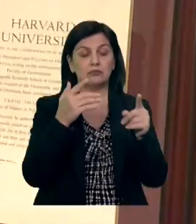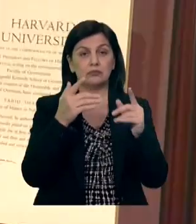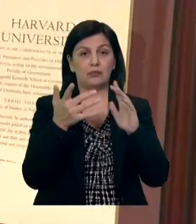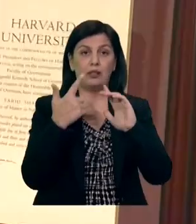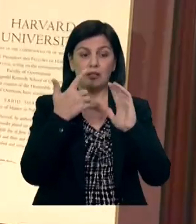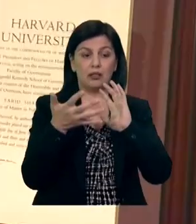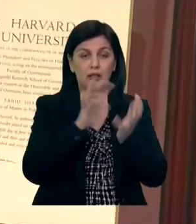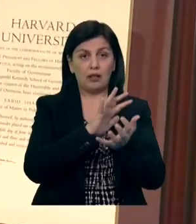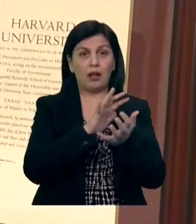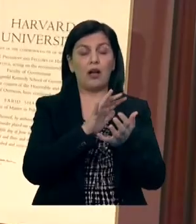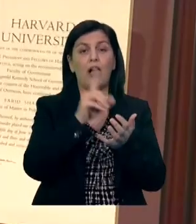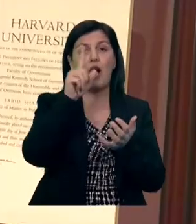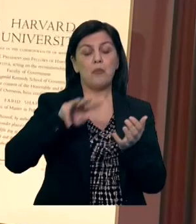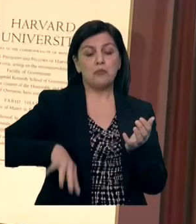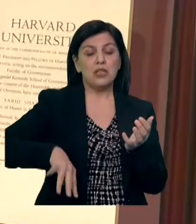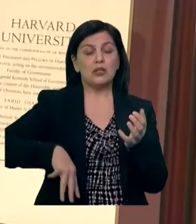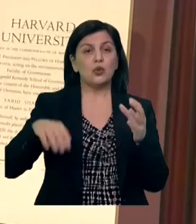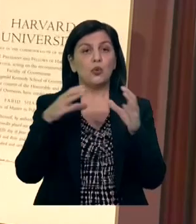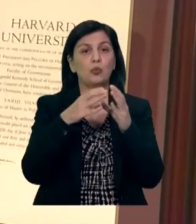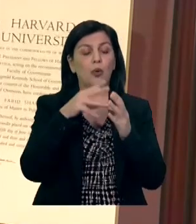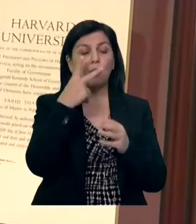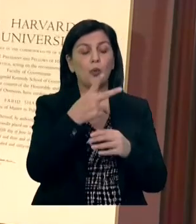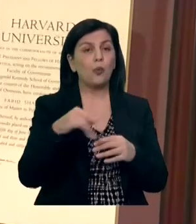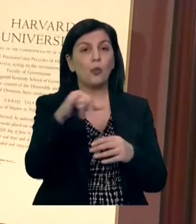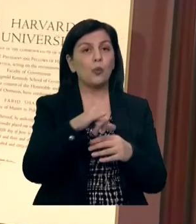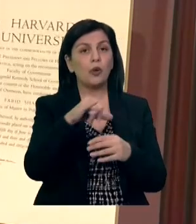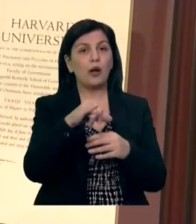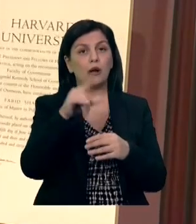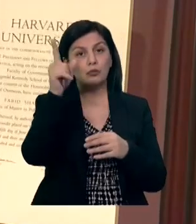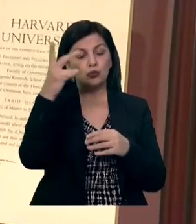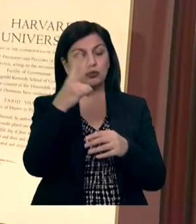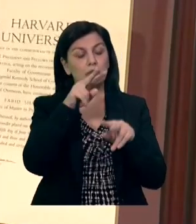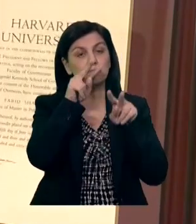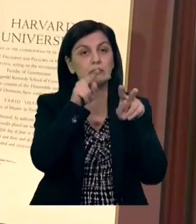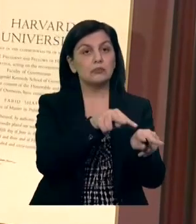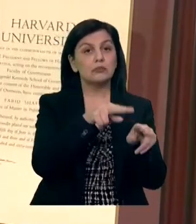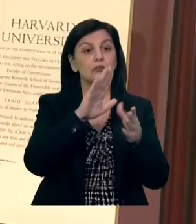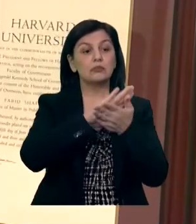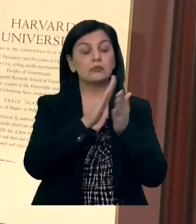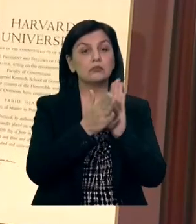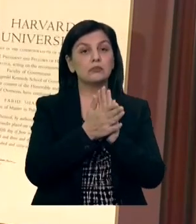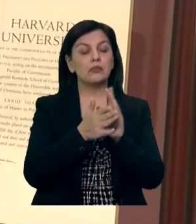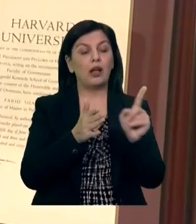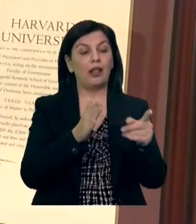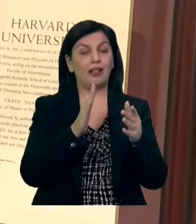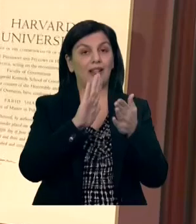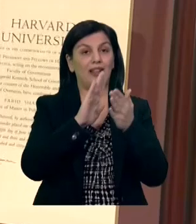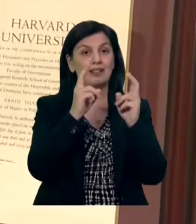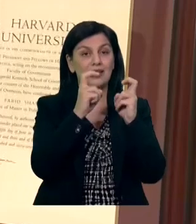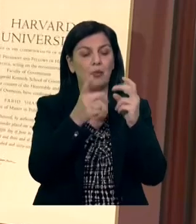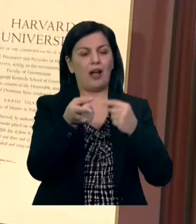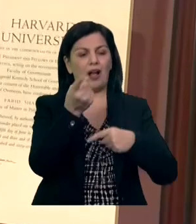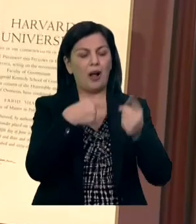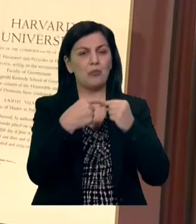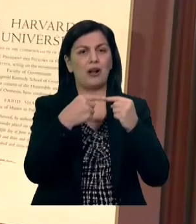qalmır. Mən hesab edirəm ki, Minsk qrupunun həmsədrlərinin də bəyanatı münaqişənin yenidən gündəmə gətirmək,